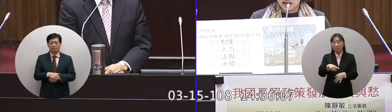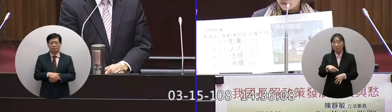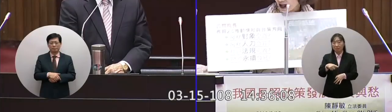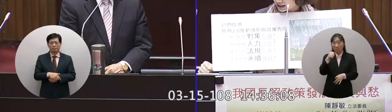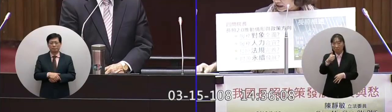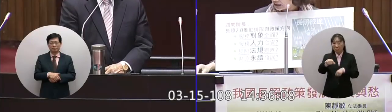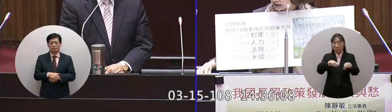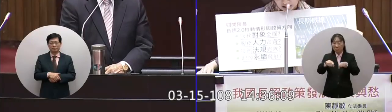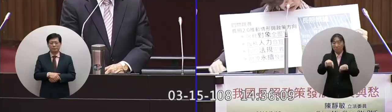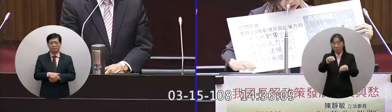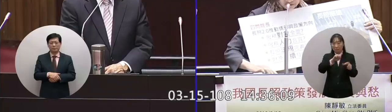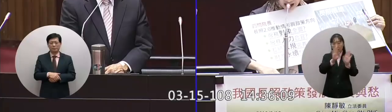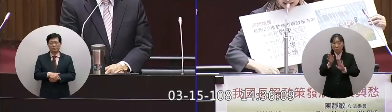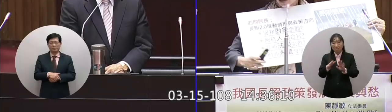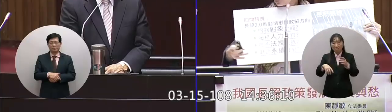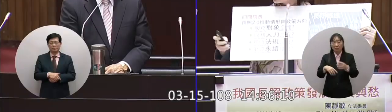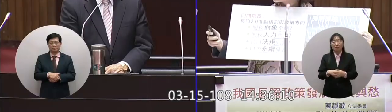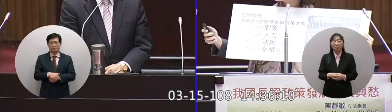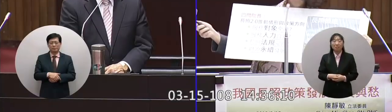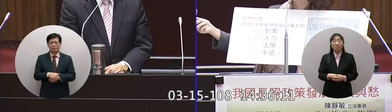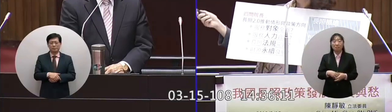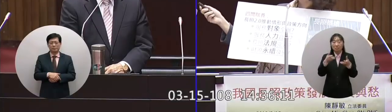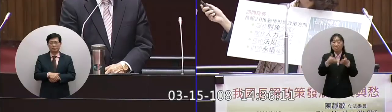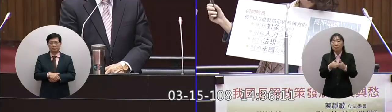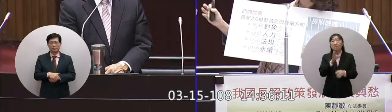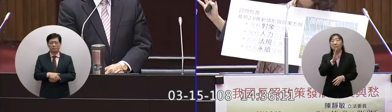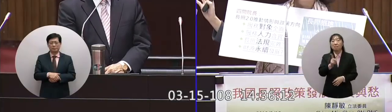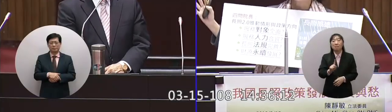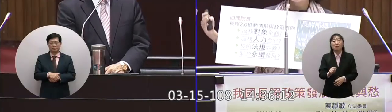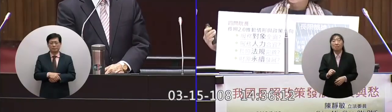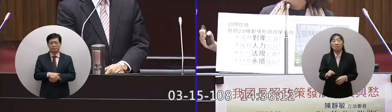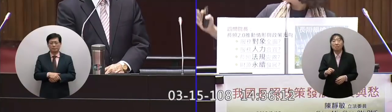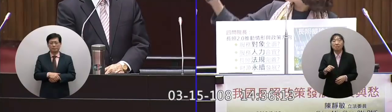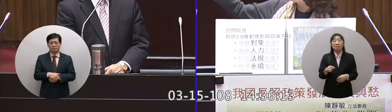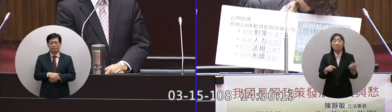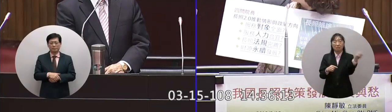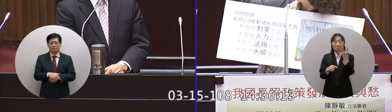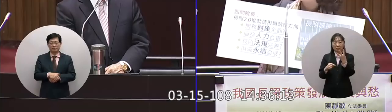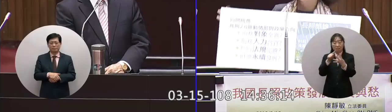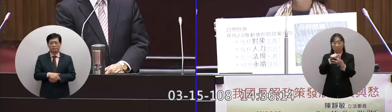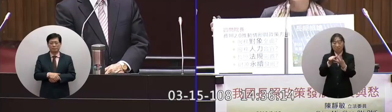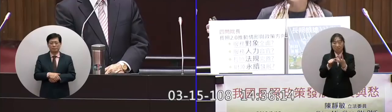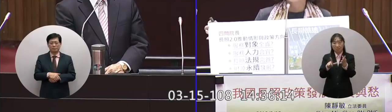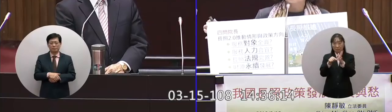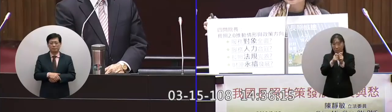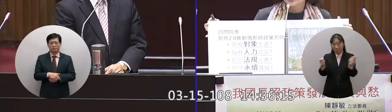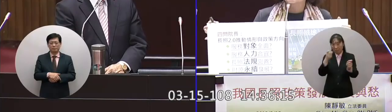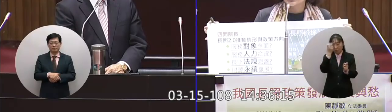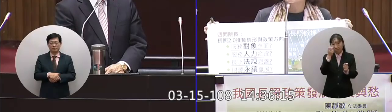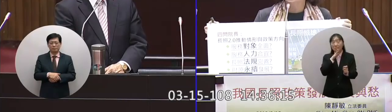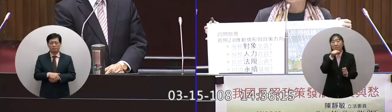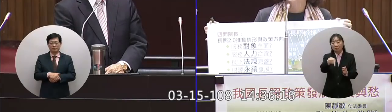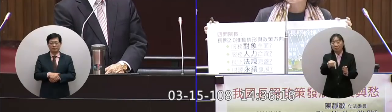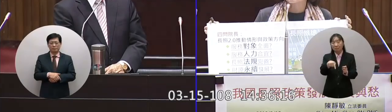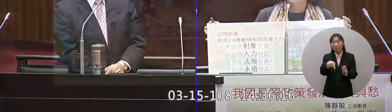策的一个发展，一个体系的一个发展，最重要的大概就四大部分嘛。我们会看到长照其实是一个非